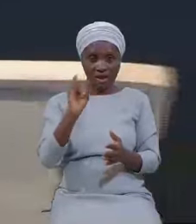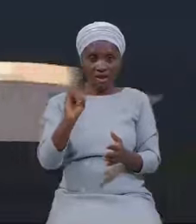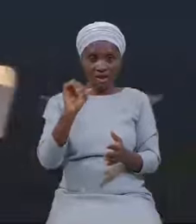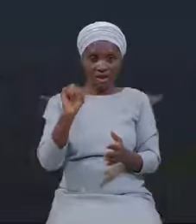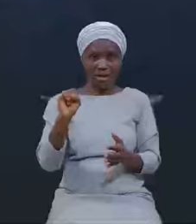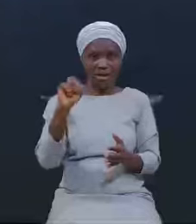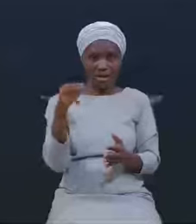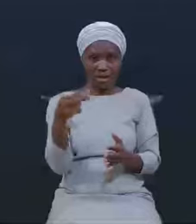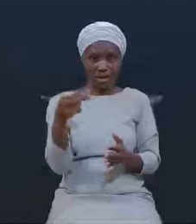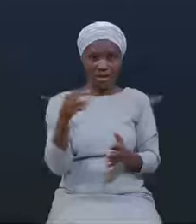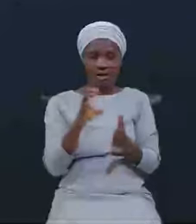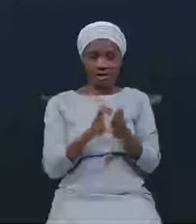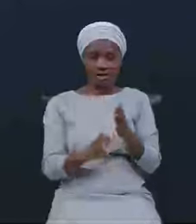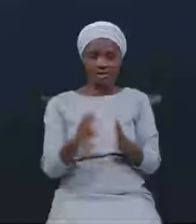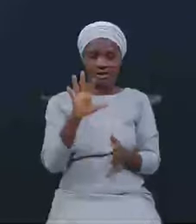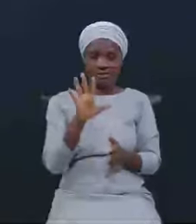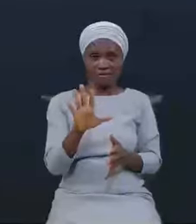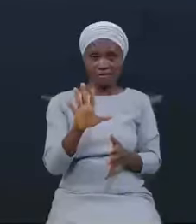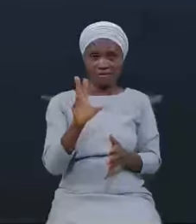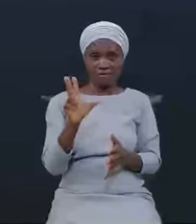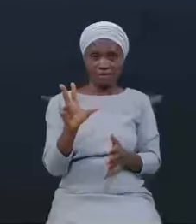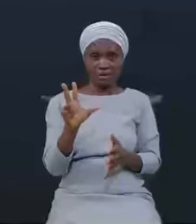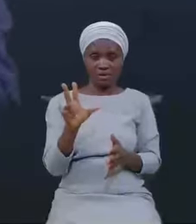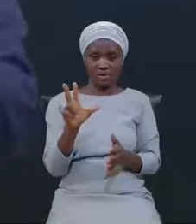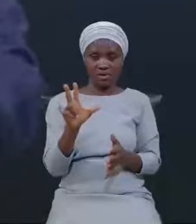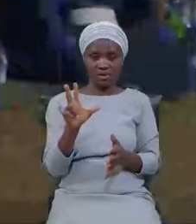53, verset